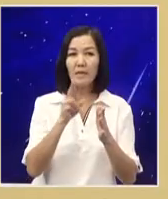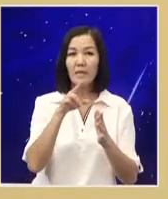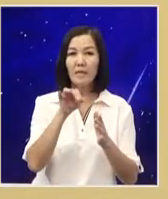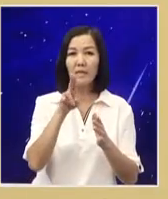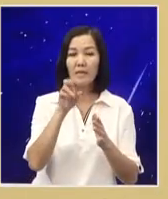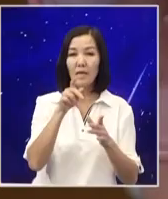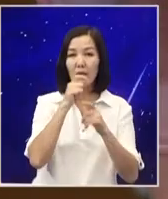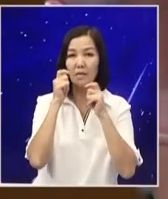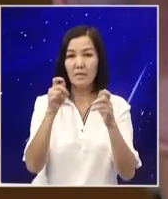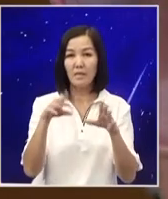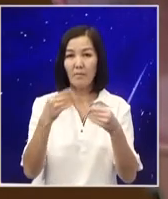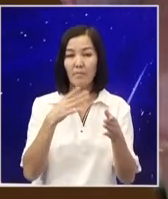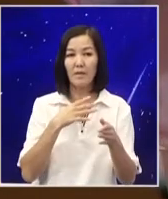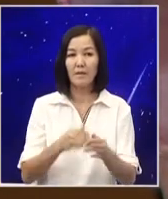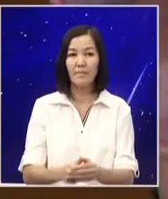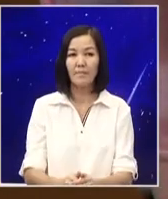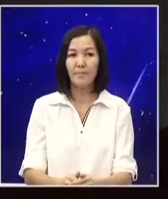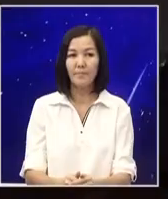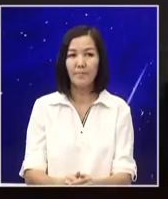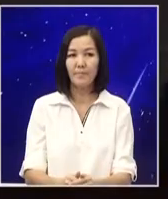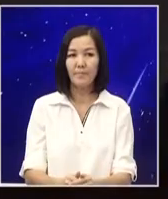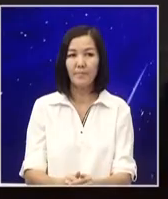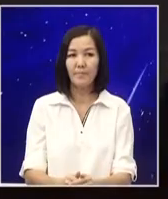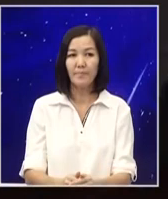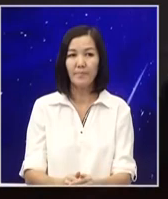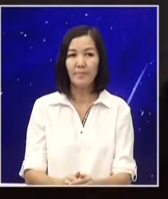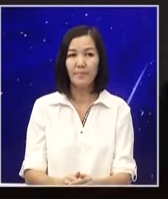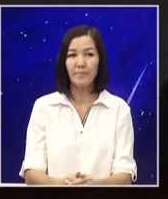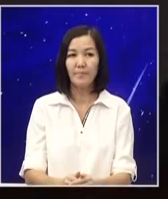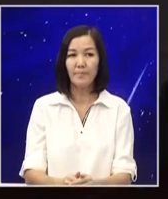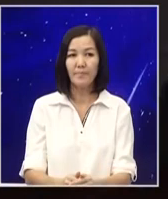Сила бүлгеріпті. Завещание бәрін жазғам. Соны кеш.